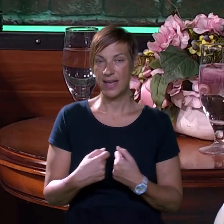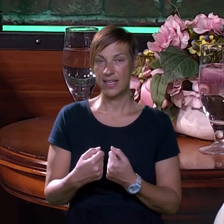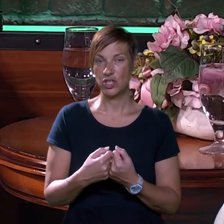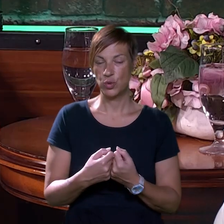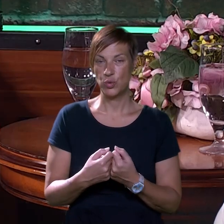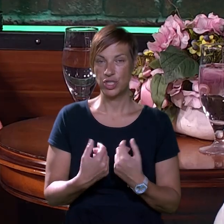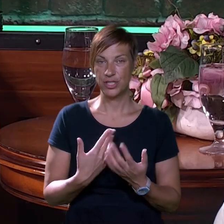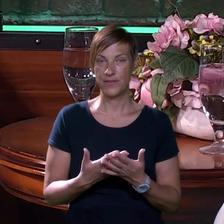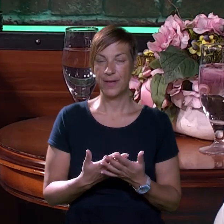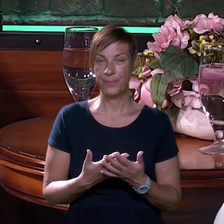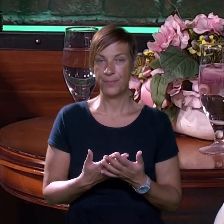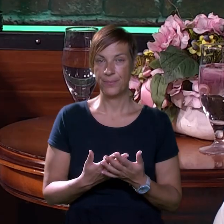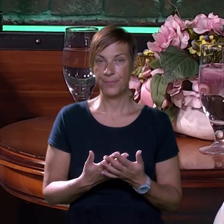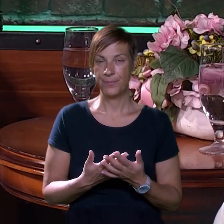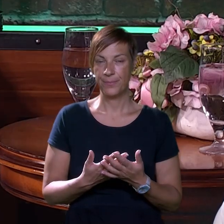društva, kao ne znam.